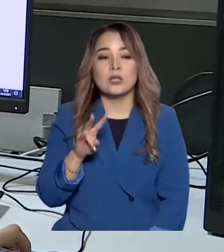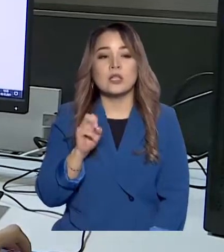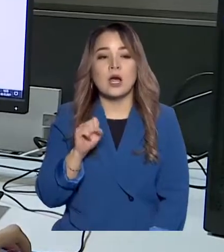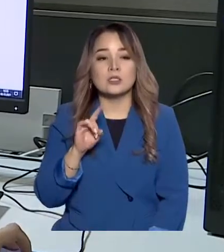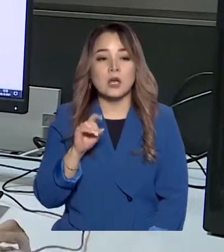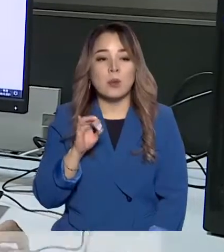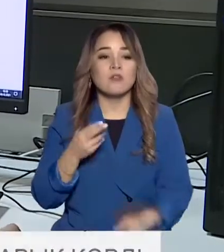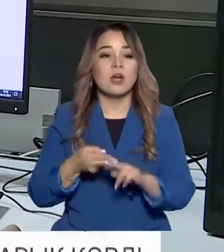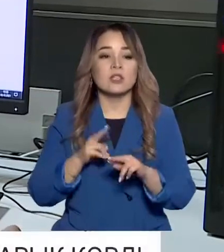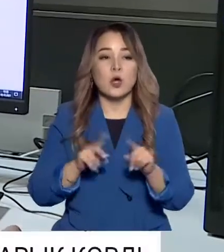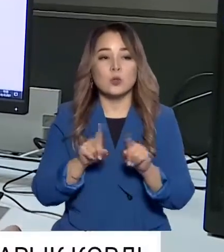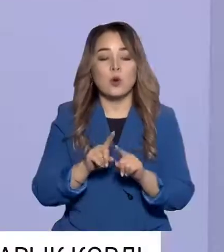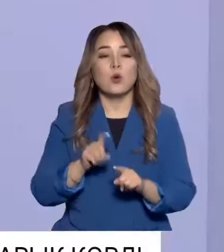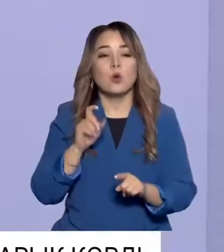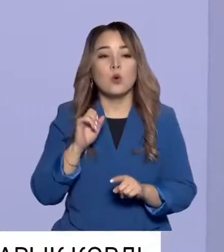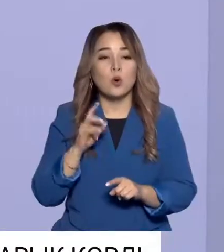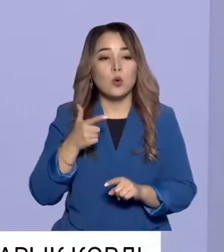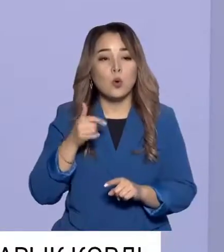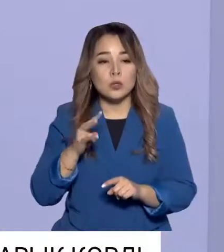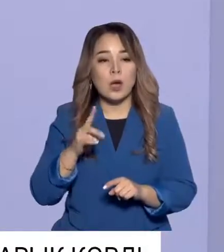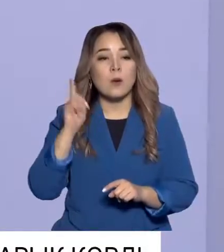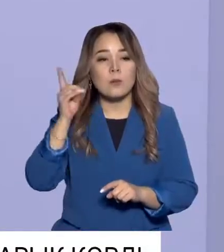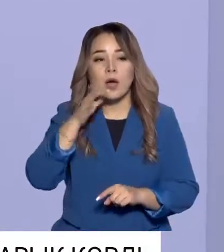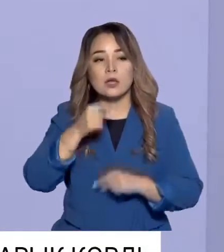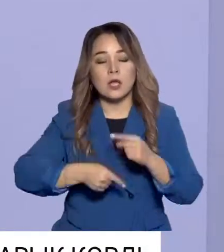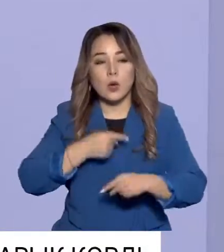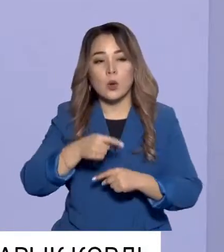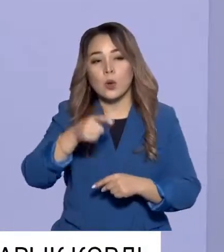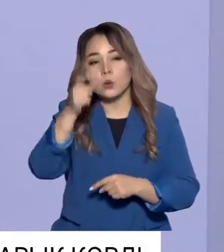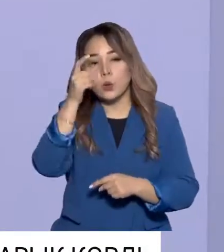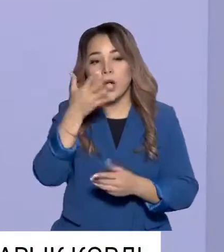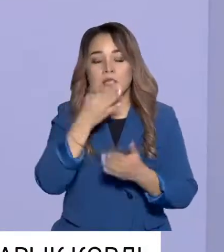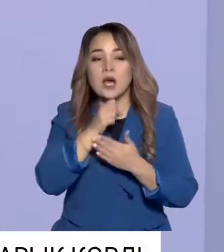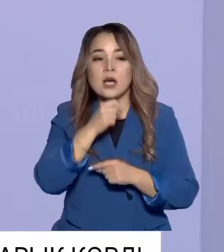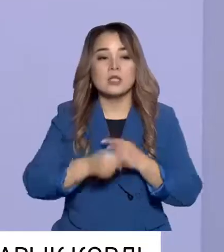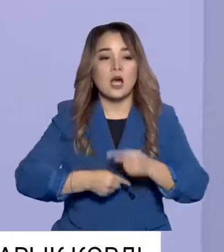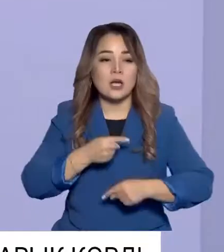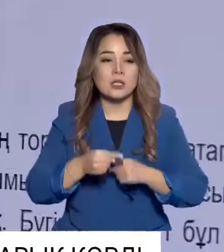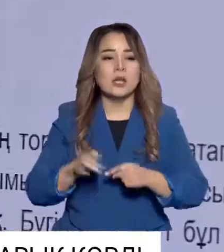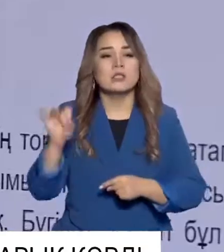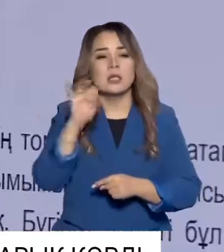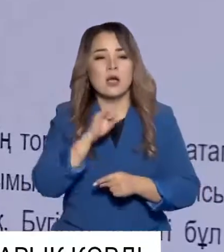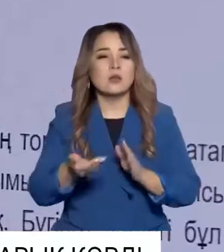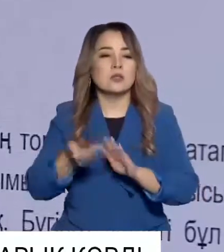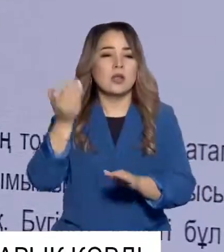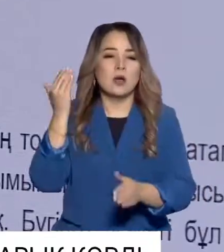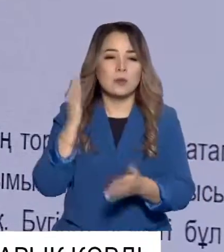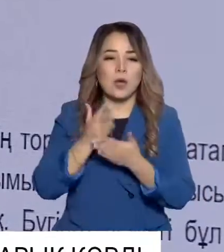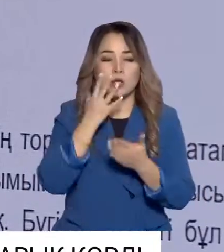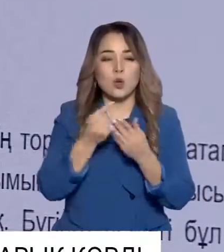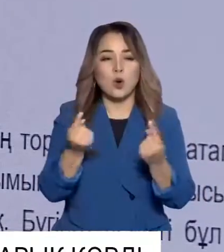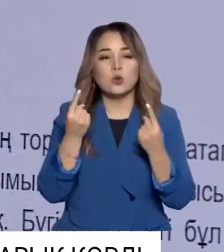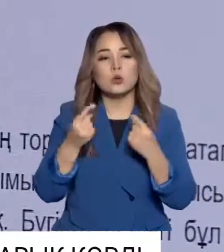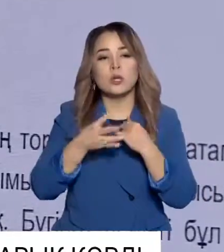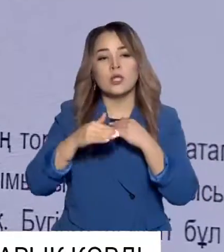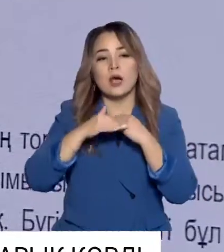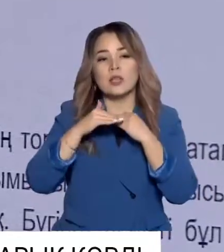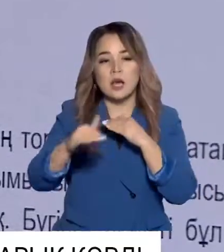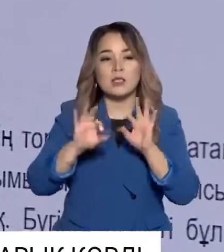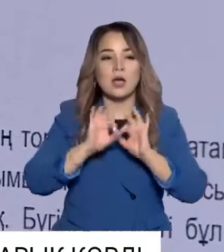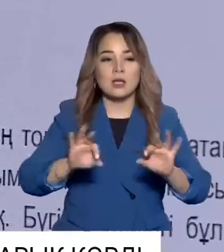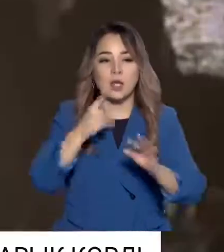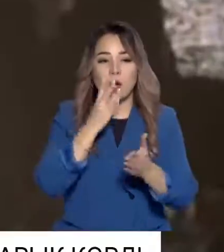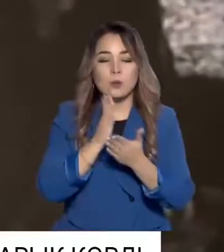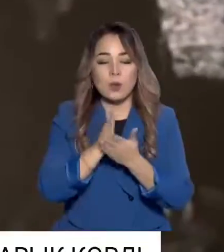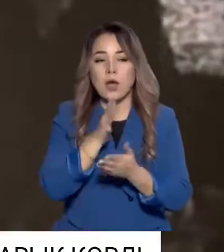назарды алдымен арғыда сақ ғұн бабаларымыз, берде түрік аталарымыздың аласапыран замандарына бұрып, ұлы далада ұлыс құрғанын ұлықтайды. Алайда